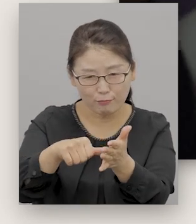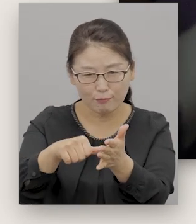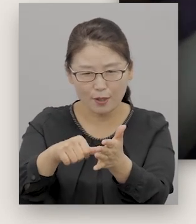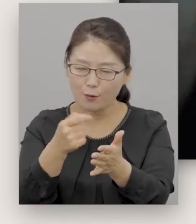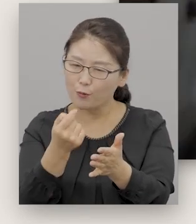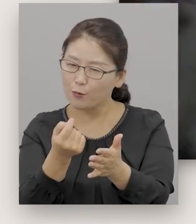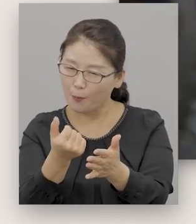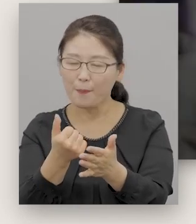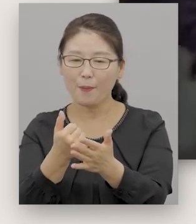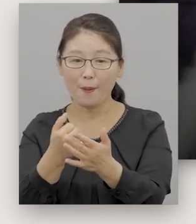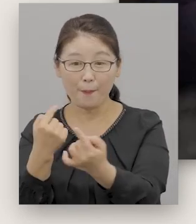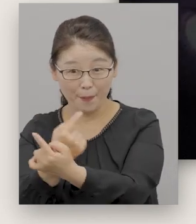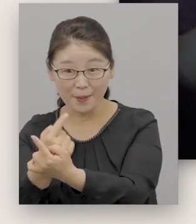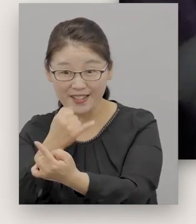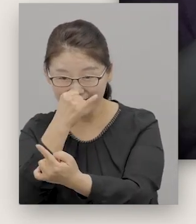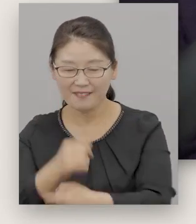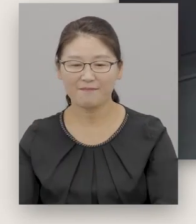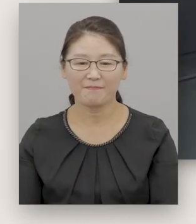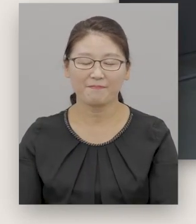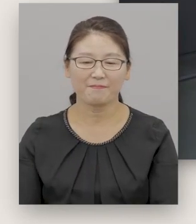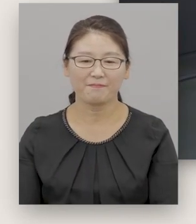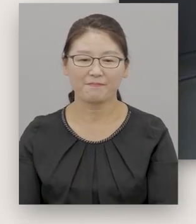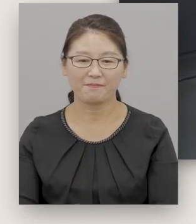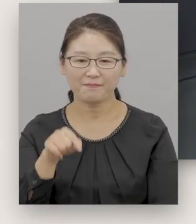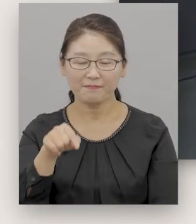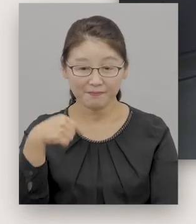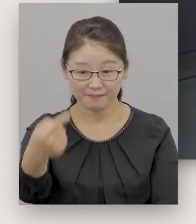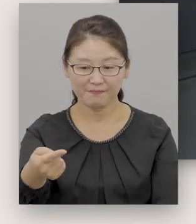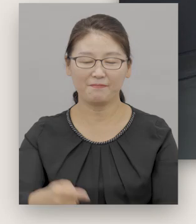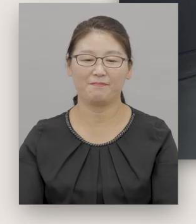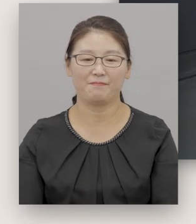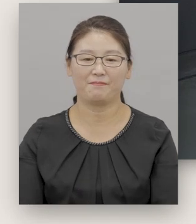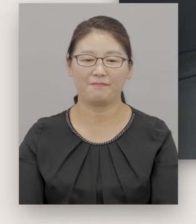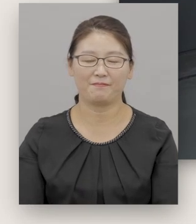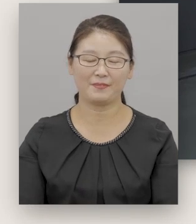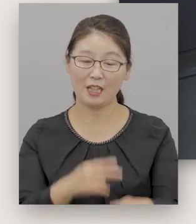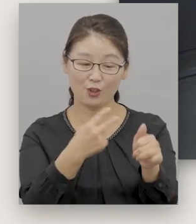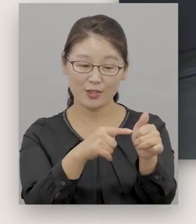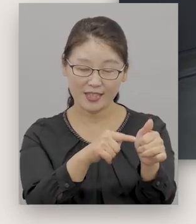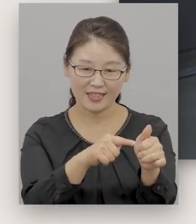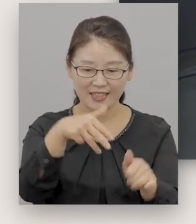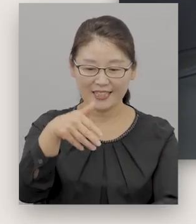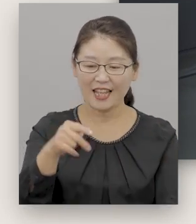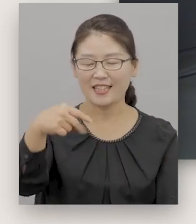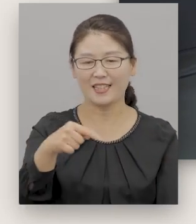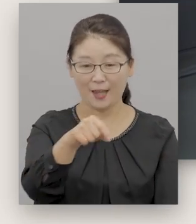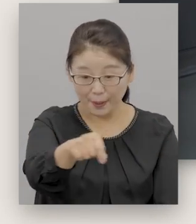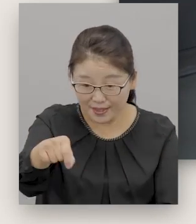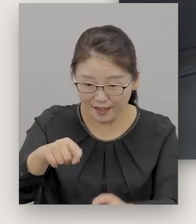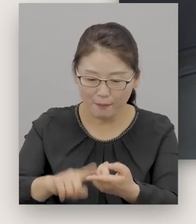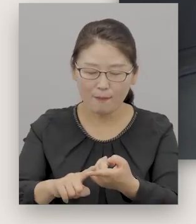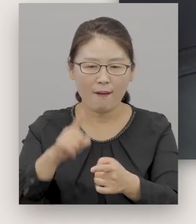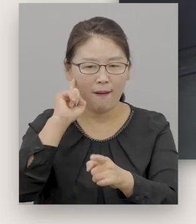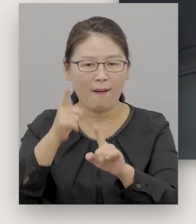것을 비교하면서 관람하셔도 재밌을 것 같아요. 이 작업 같은 경우는 그 뒷샹이 체스에 대한 관심, 이